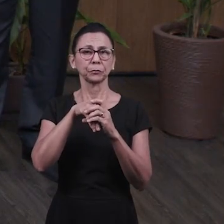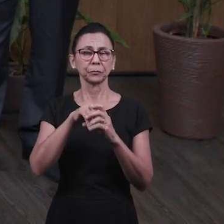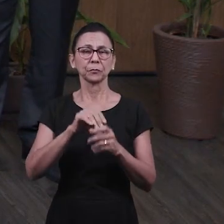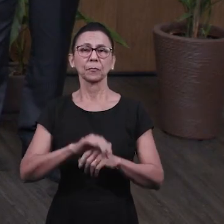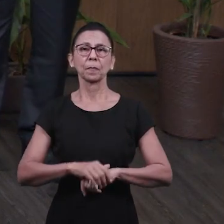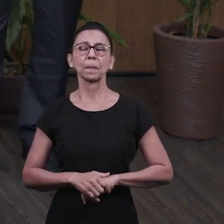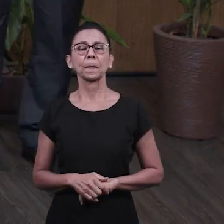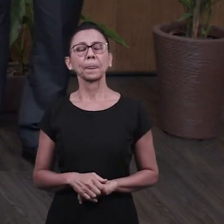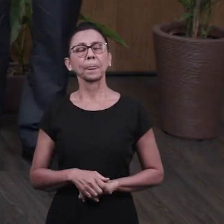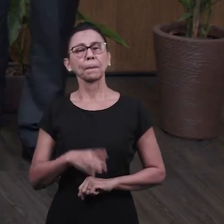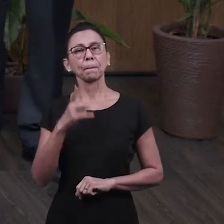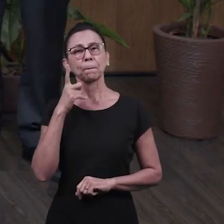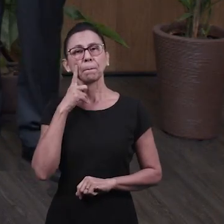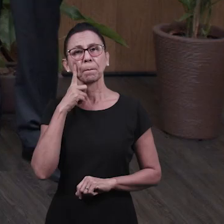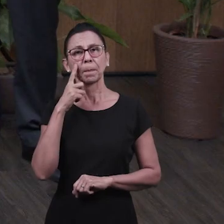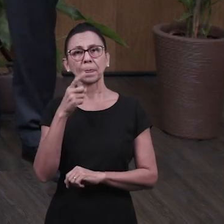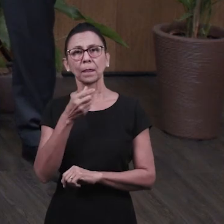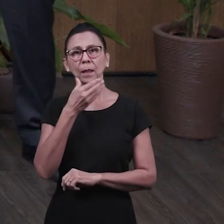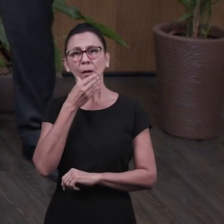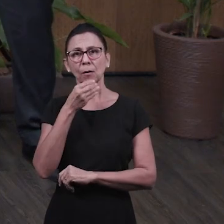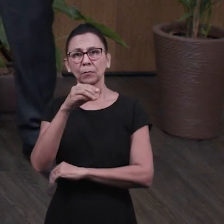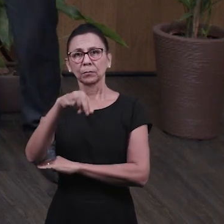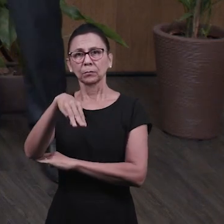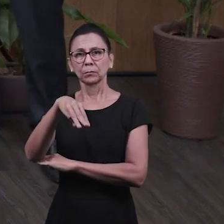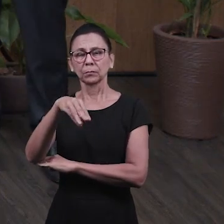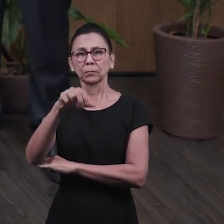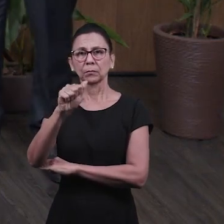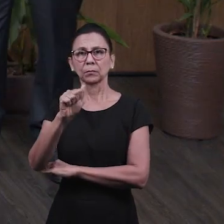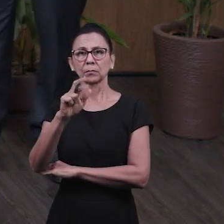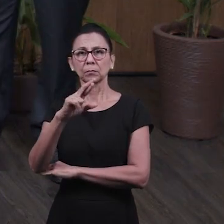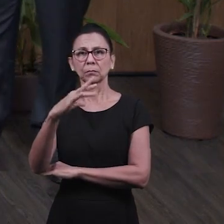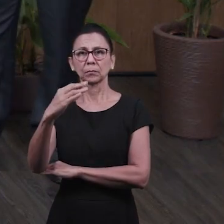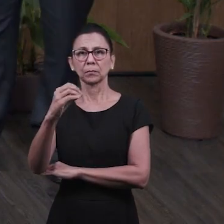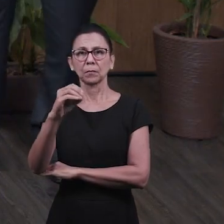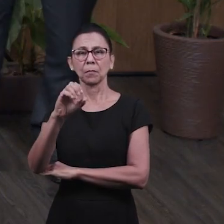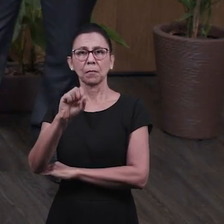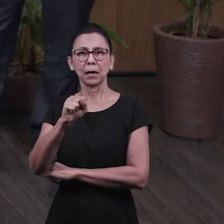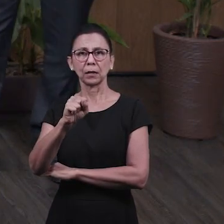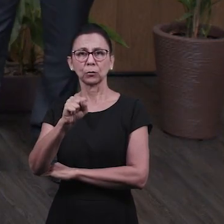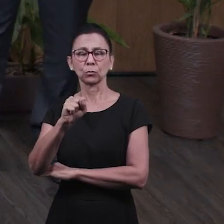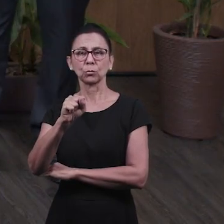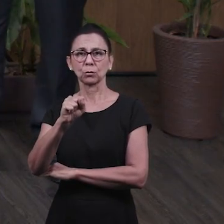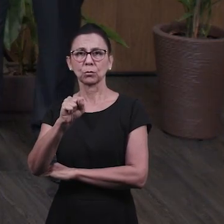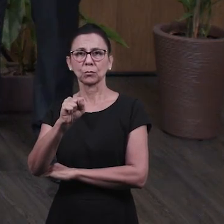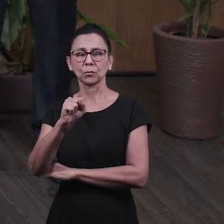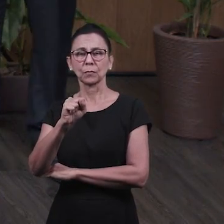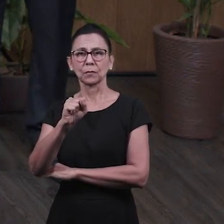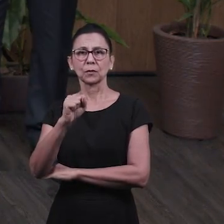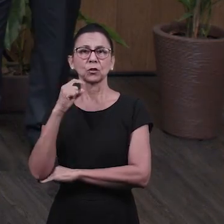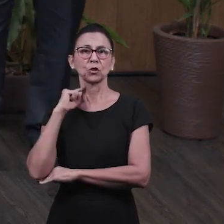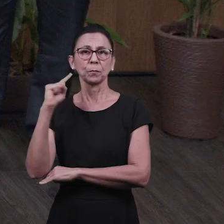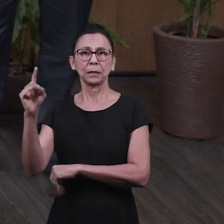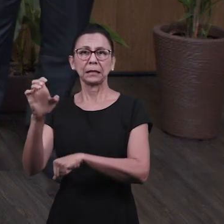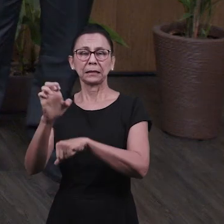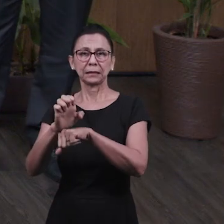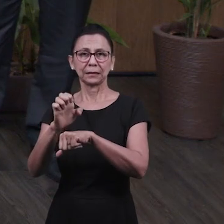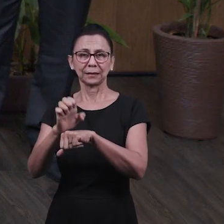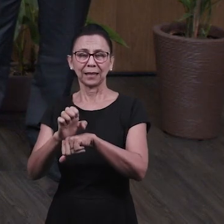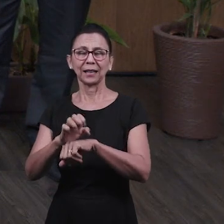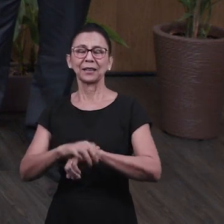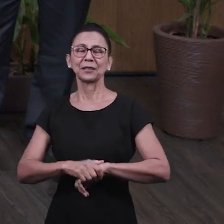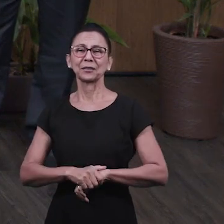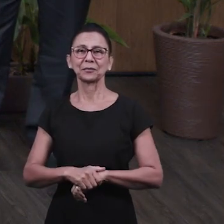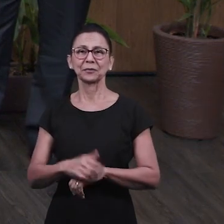Ce que nous pouvons voir dans le commentaire envoyé ce jour par Marcos Faria, de 12 ans, un adolescent de